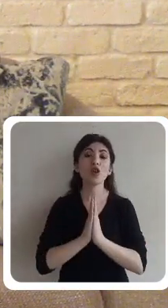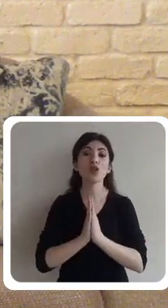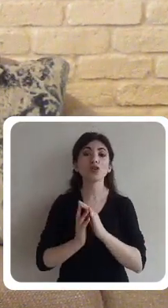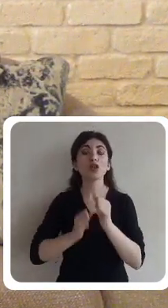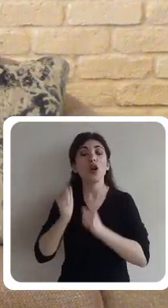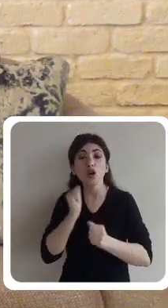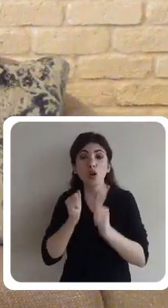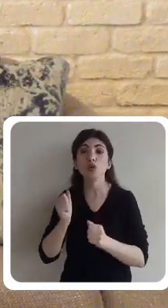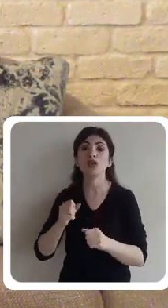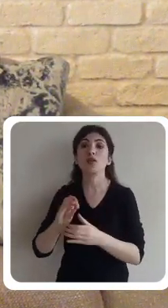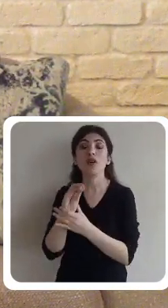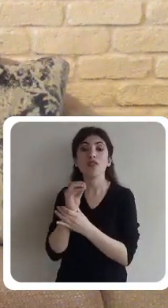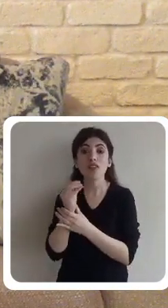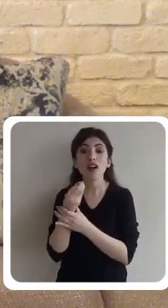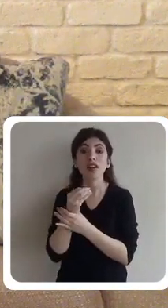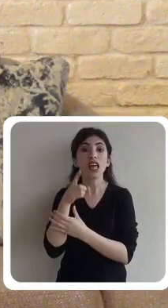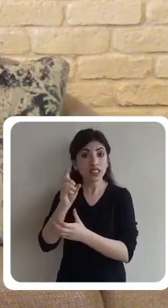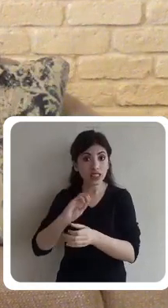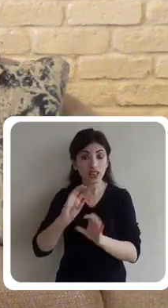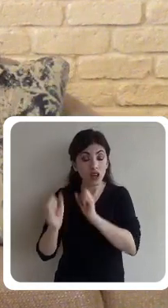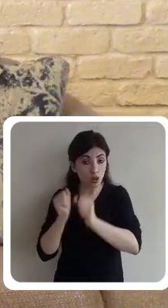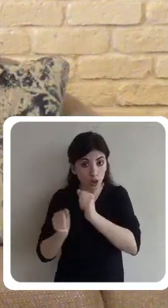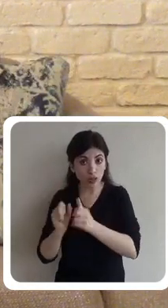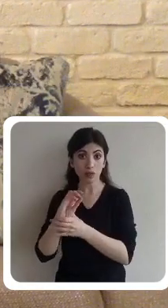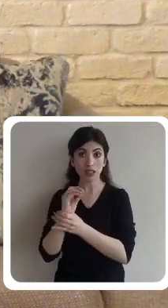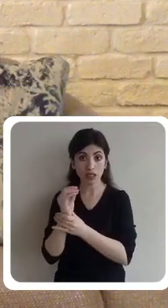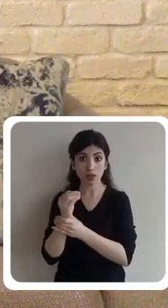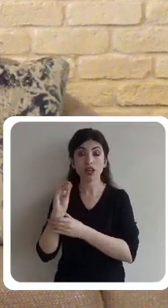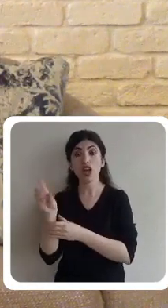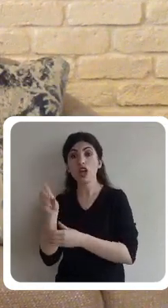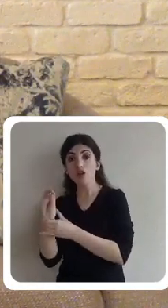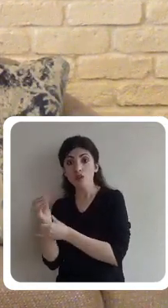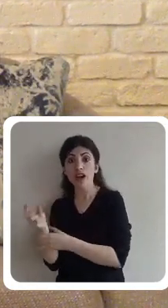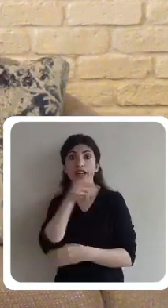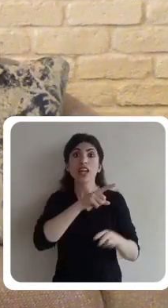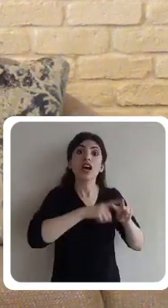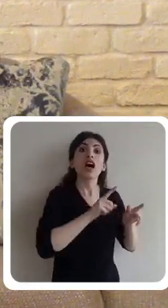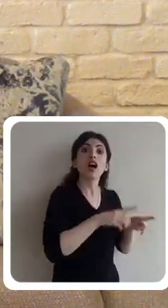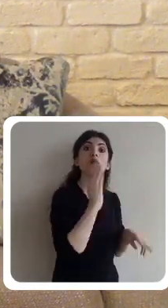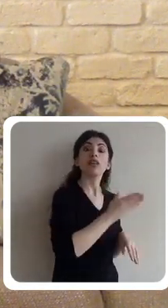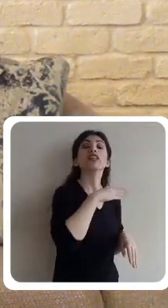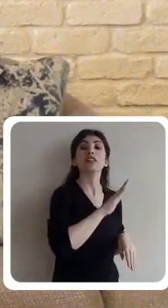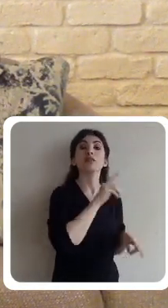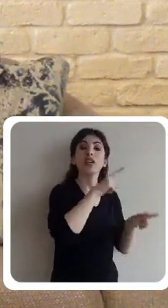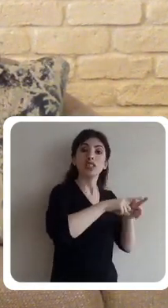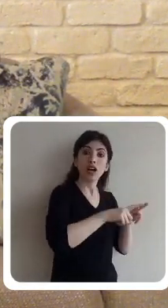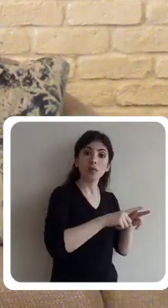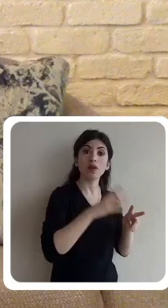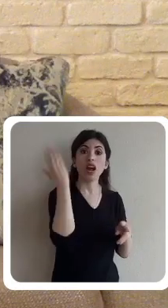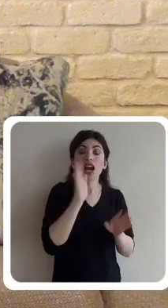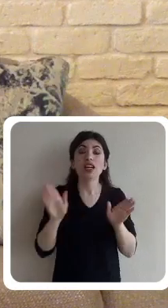ne olur kovalama fareyi. Sen kovalamazsan fareyi, o da ambara dadanmaz. E ambara